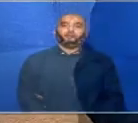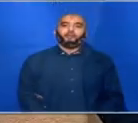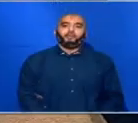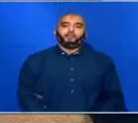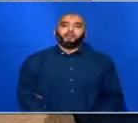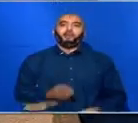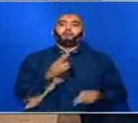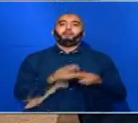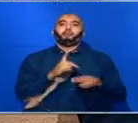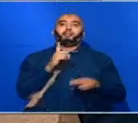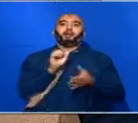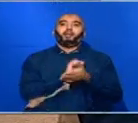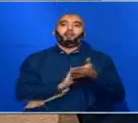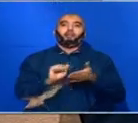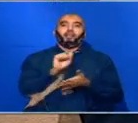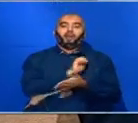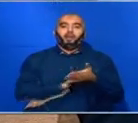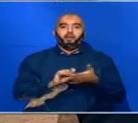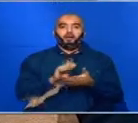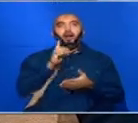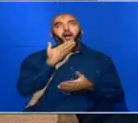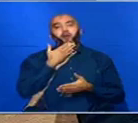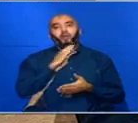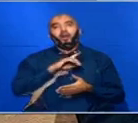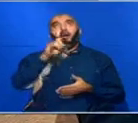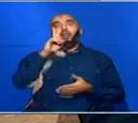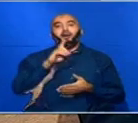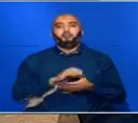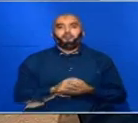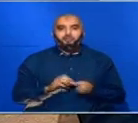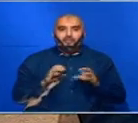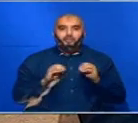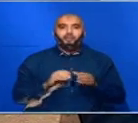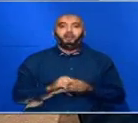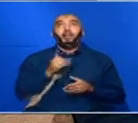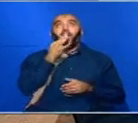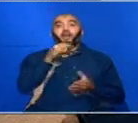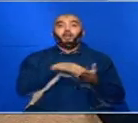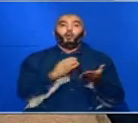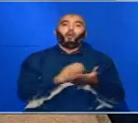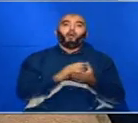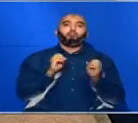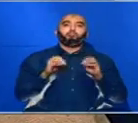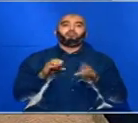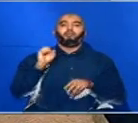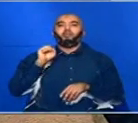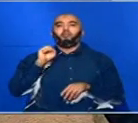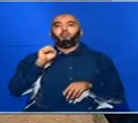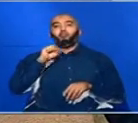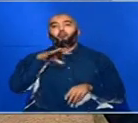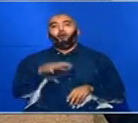بسم الله الرحمن الرحيم الحمد لله على على وعلم قال تعالى وعلم ادم الاسماء كلها